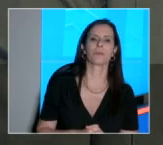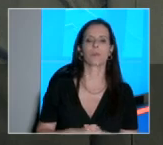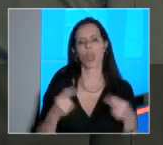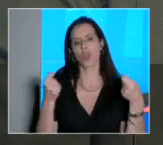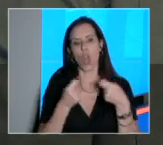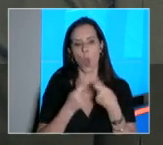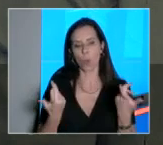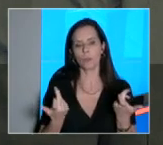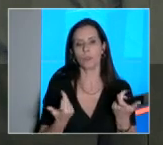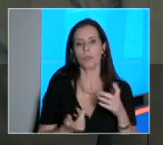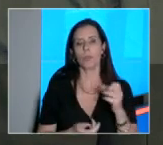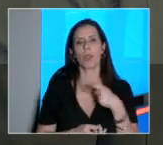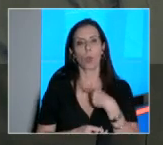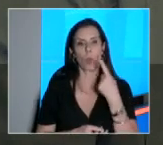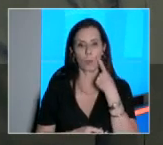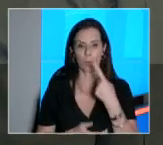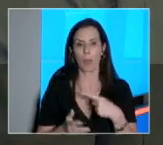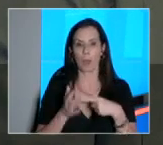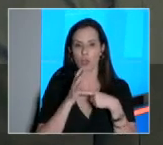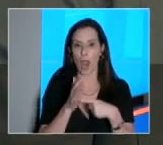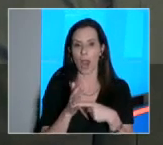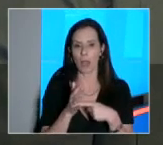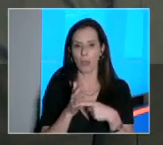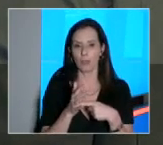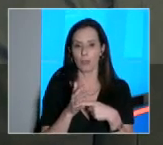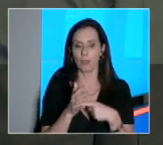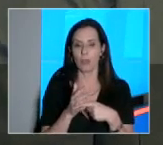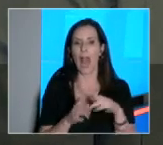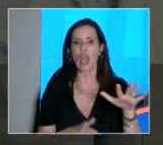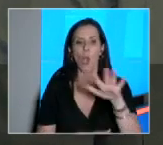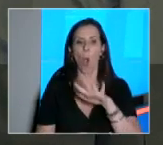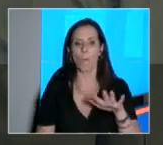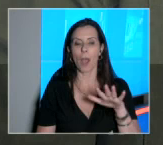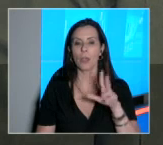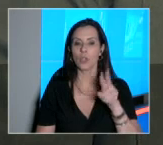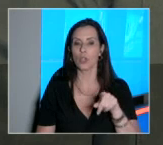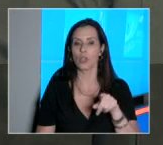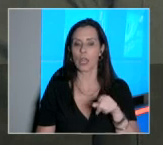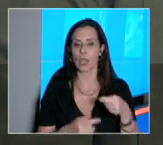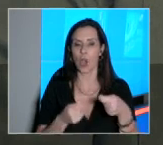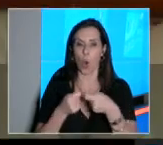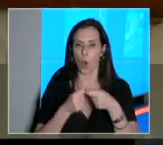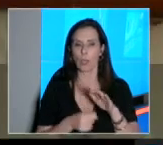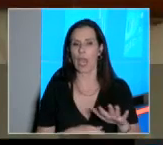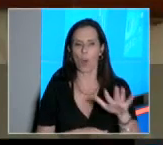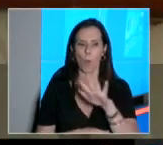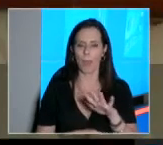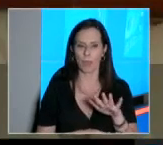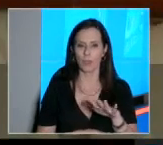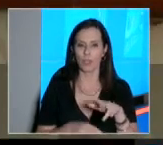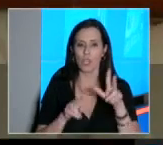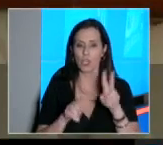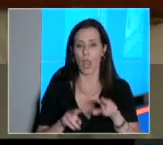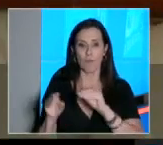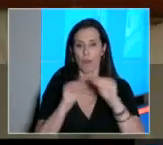תלוי, אם אנחנו מסתכלים למשל על מדינות אירופה, אז הרי יש את האיחוד האירופי, שאפשר